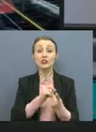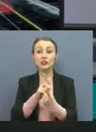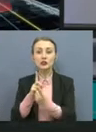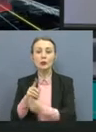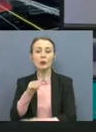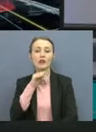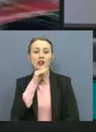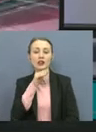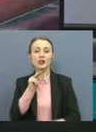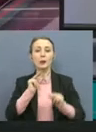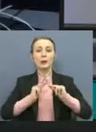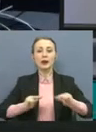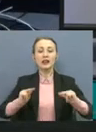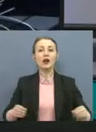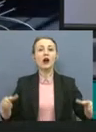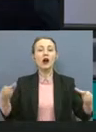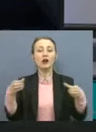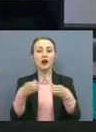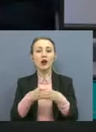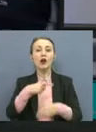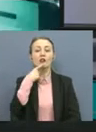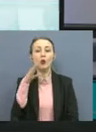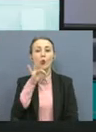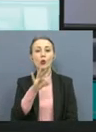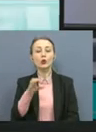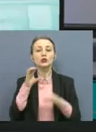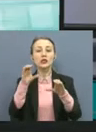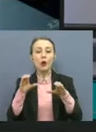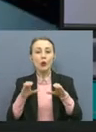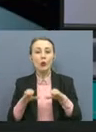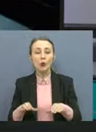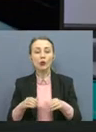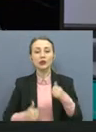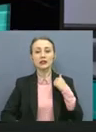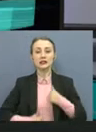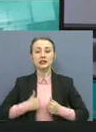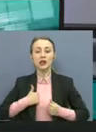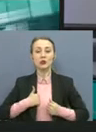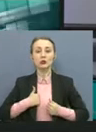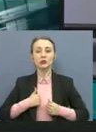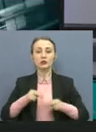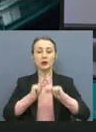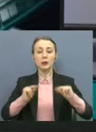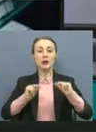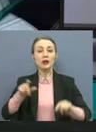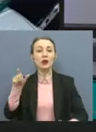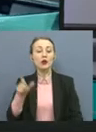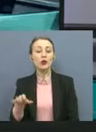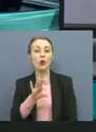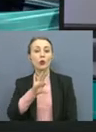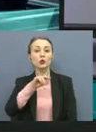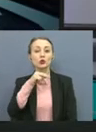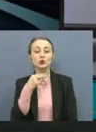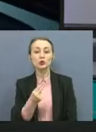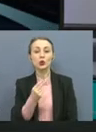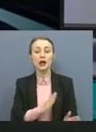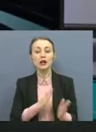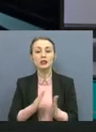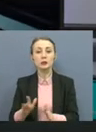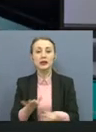жеткізді. Бұдан соң сенатор Көкшетау қаласында жоғары оқу орындарындағы ұстаздармен де жүздесіп, жаңа заңның ұтымды тұстарына талдау